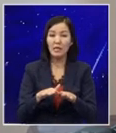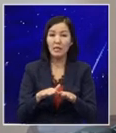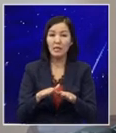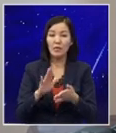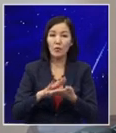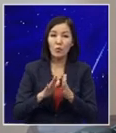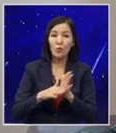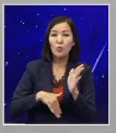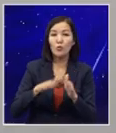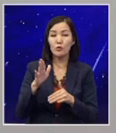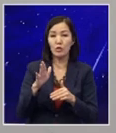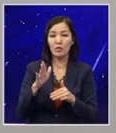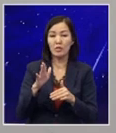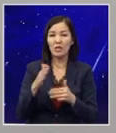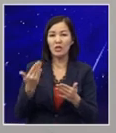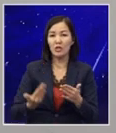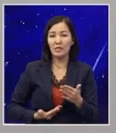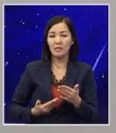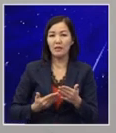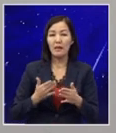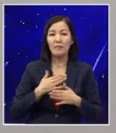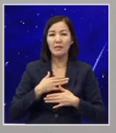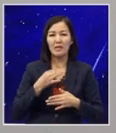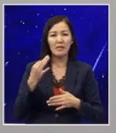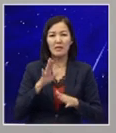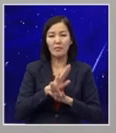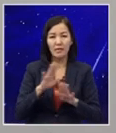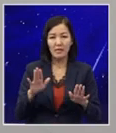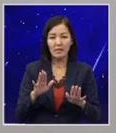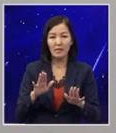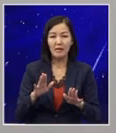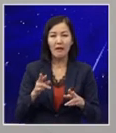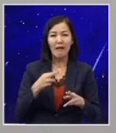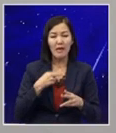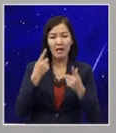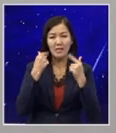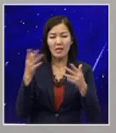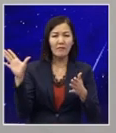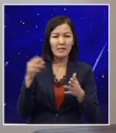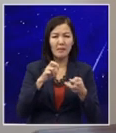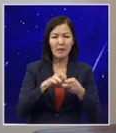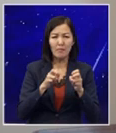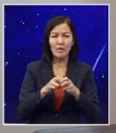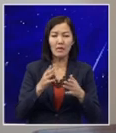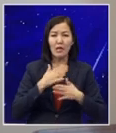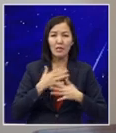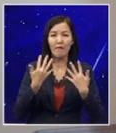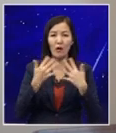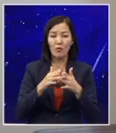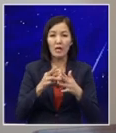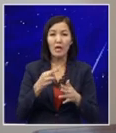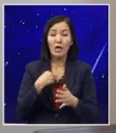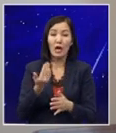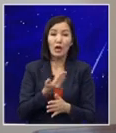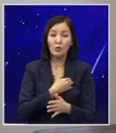благосостоянию своего народа. Мне это не безразлично. И я знаю все проблемы нашего аула. Конечно, я хочу, чтобы